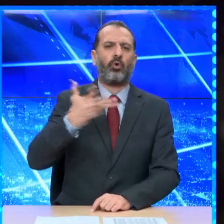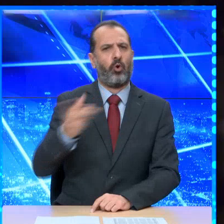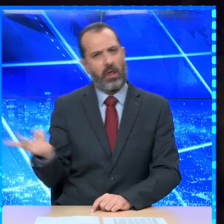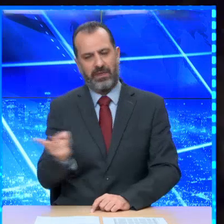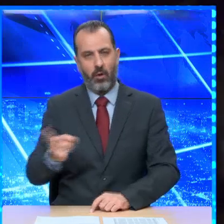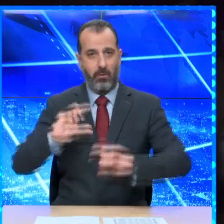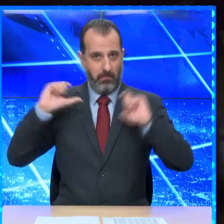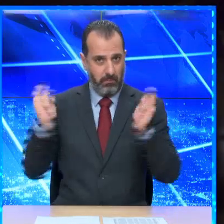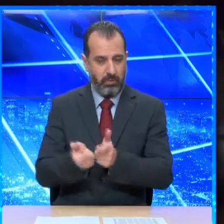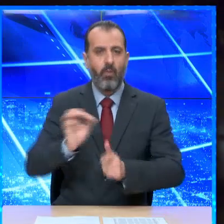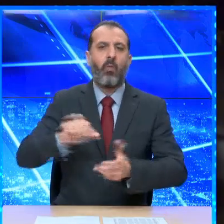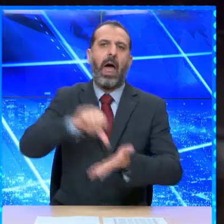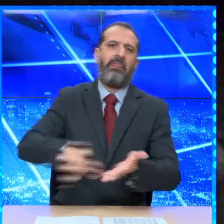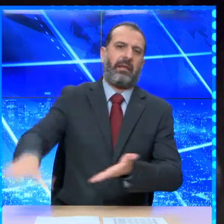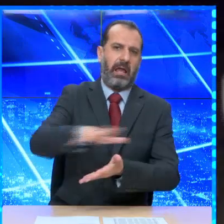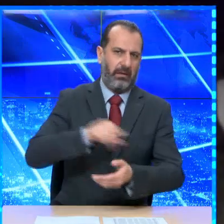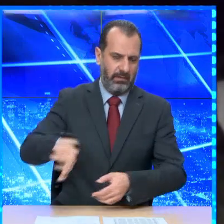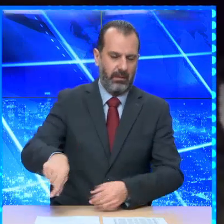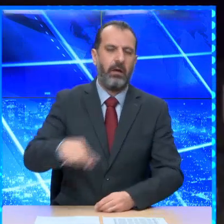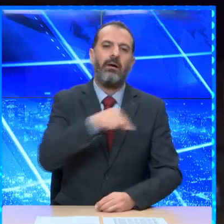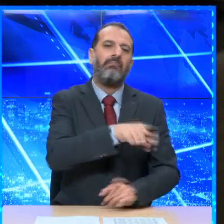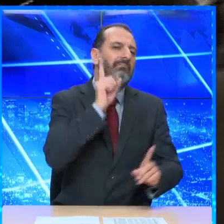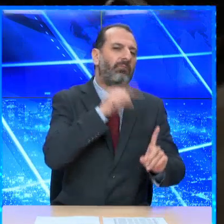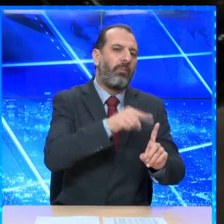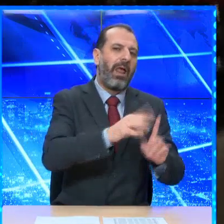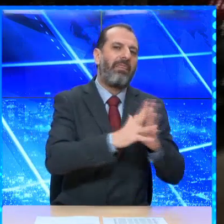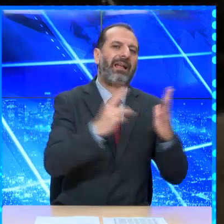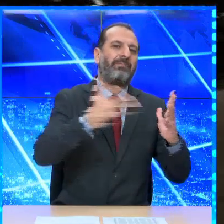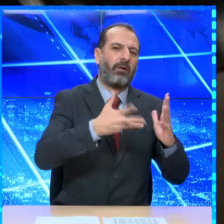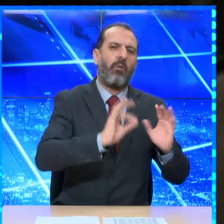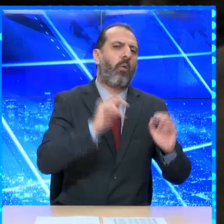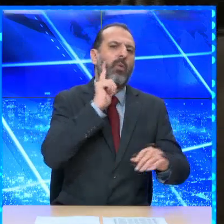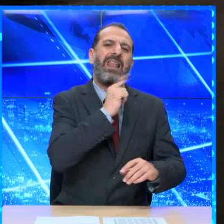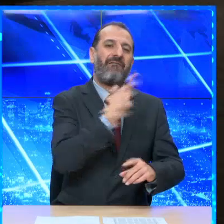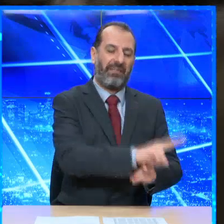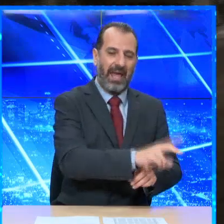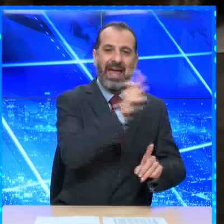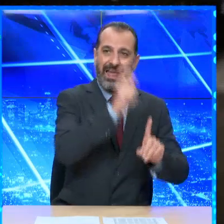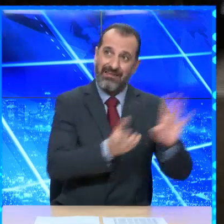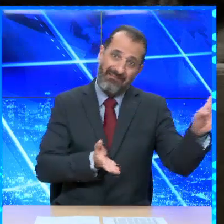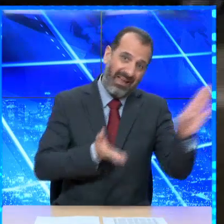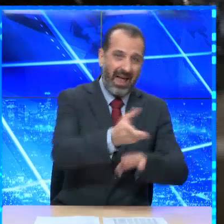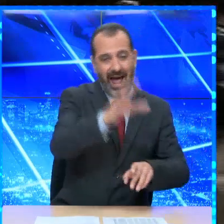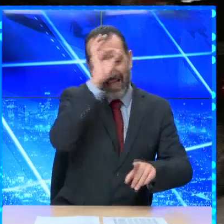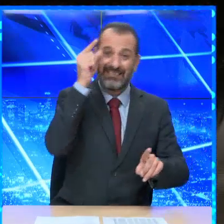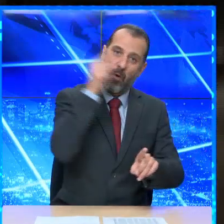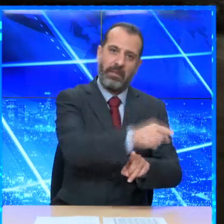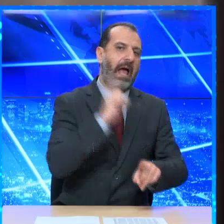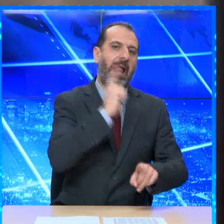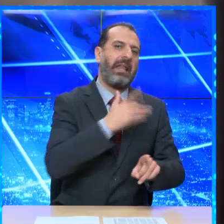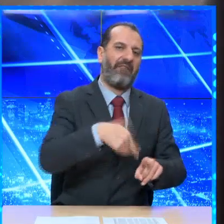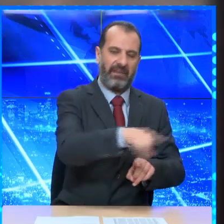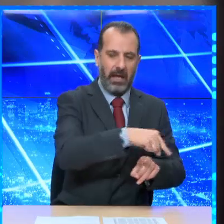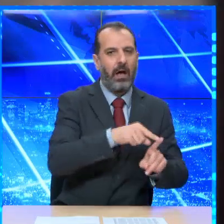που συνελήφθησαν στην Αττική. Το θύμα είναι μια κοπέλα 17 ετών από την Λιβαδιά, η οποία έχει καταγγείλει στην τοπική ασφάλεια ότι μετά